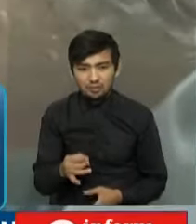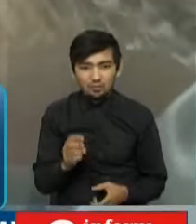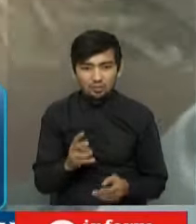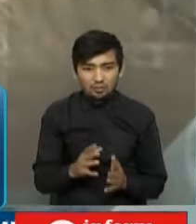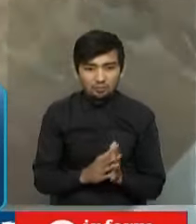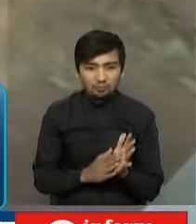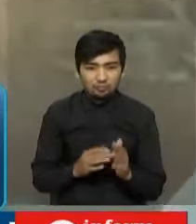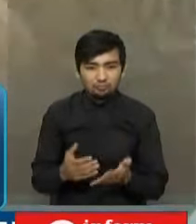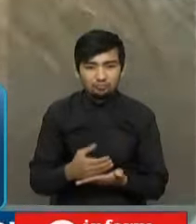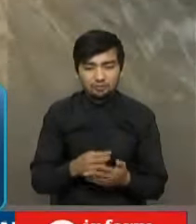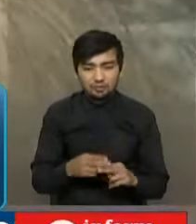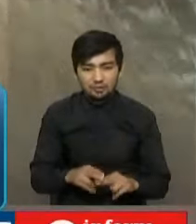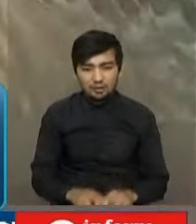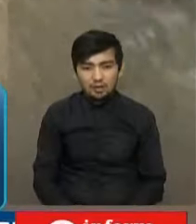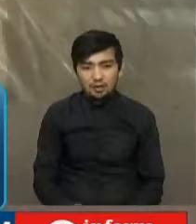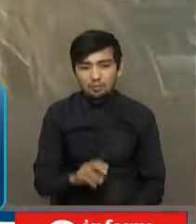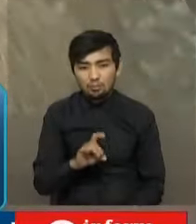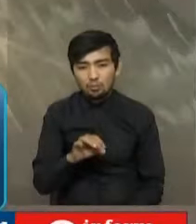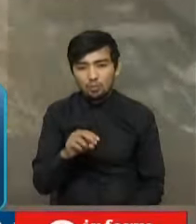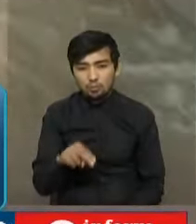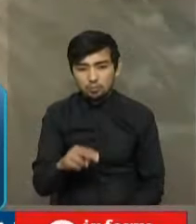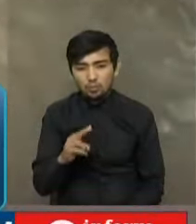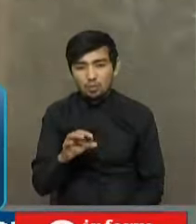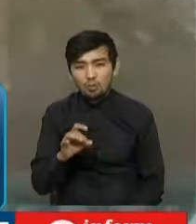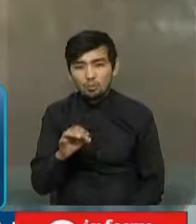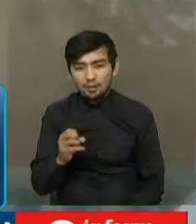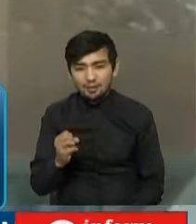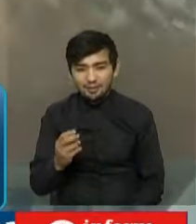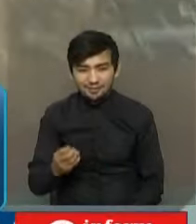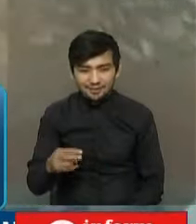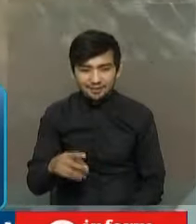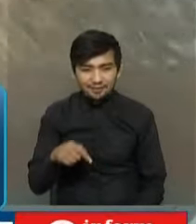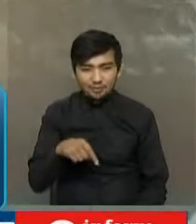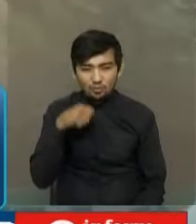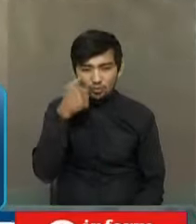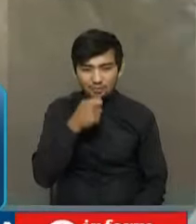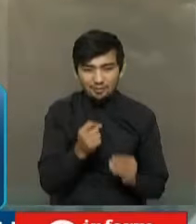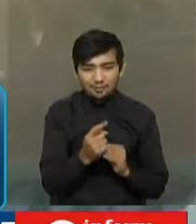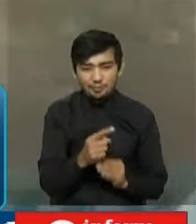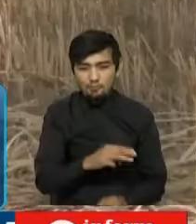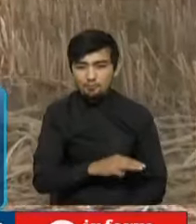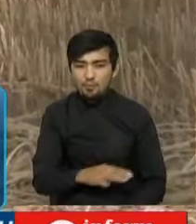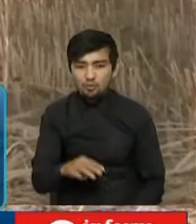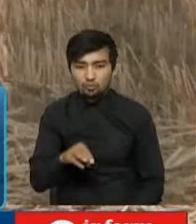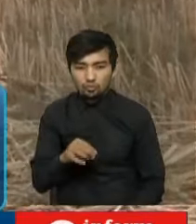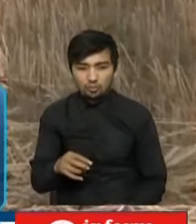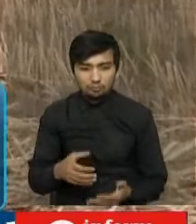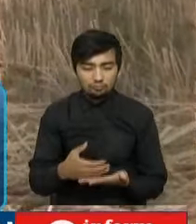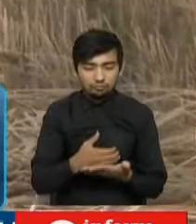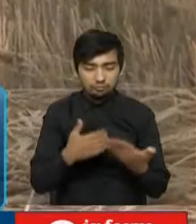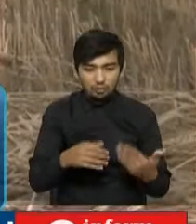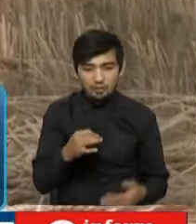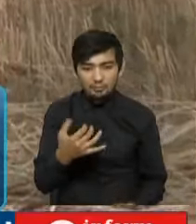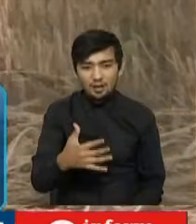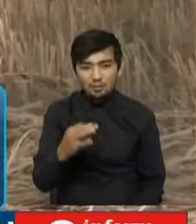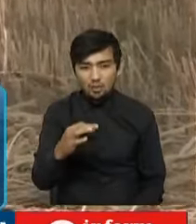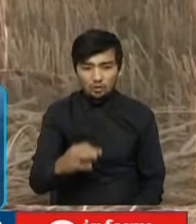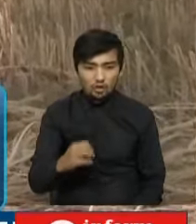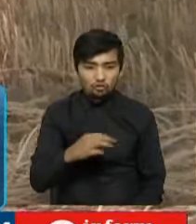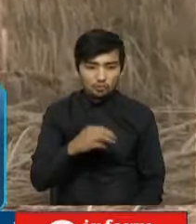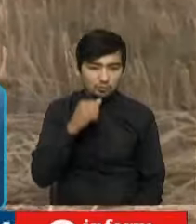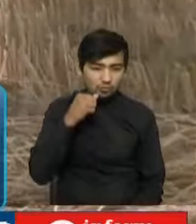По информации продкорпорации, в этом году уже намолочено почти 11 миллионов тонн зерна. Это на 50% больше, чем в